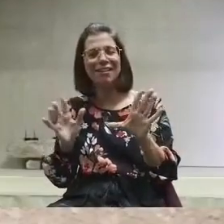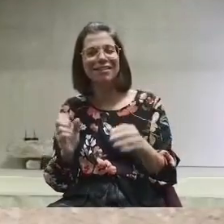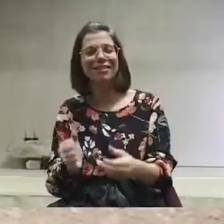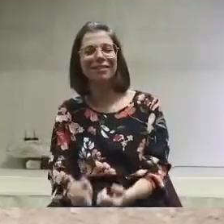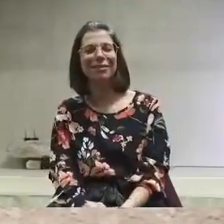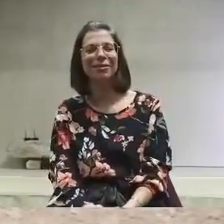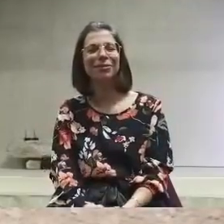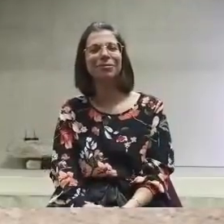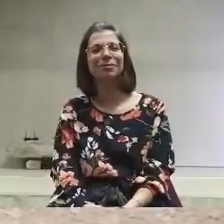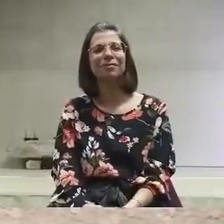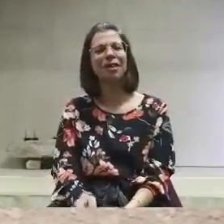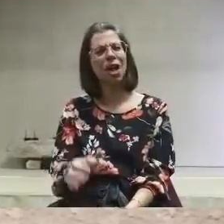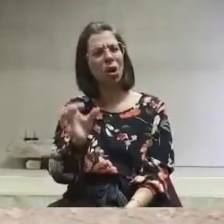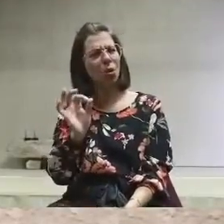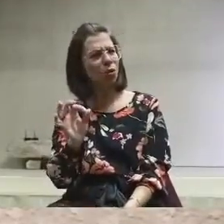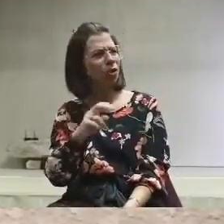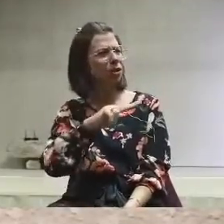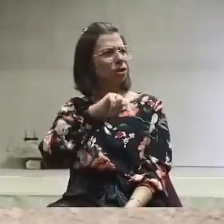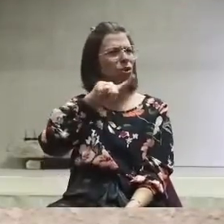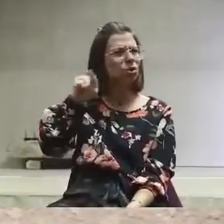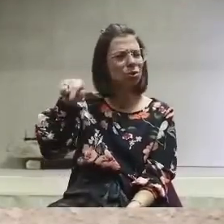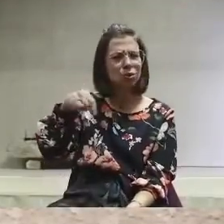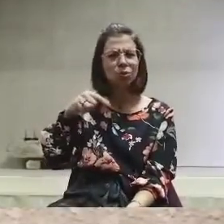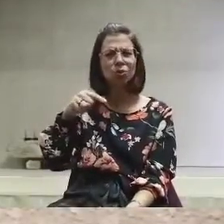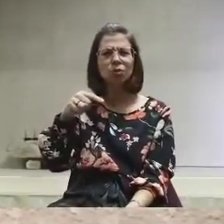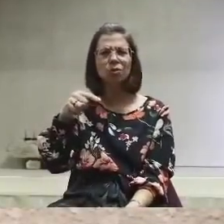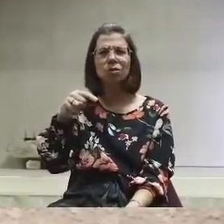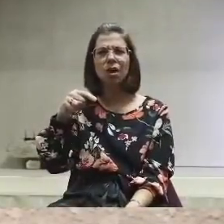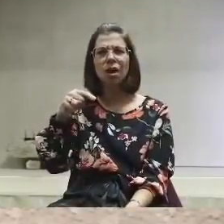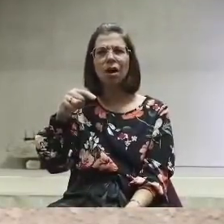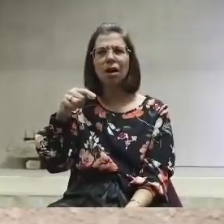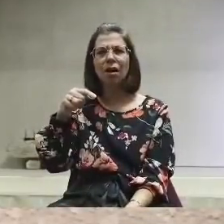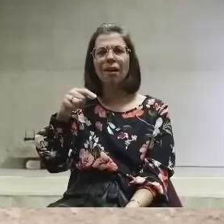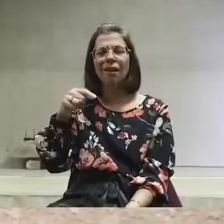Nous qui sommes tellement loin d'être parfaits.